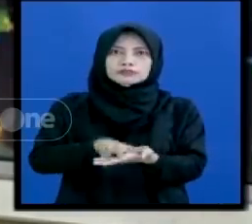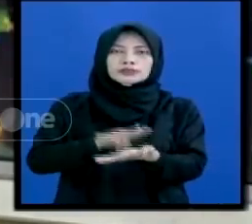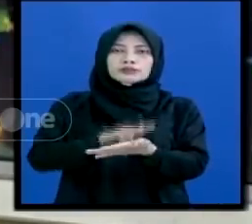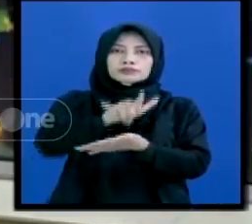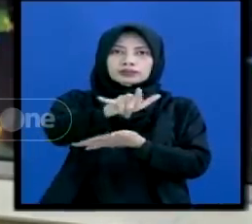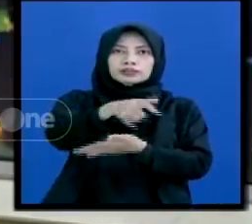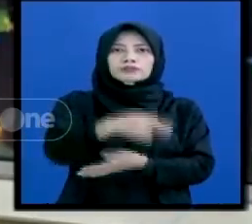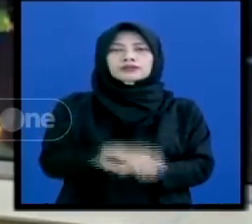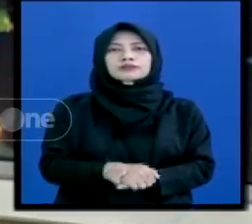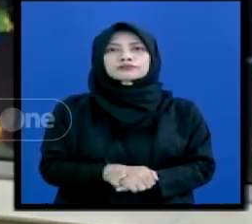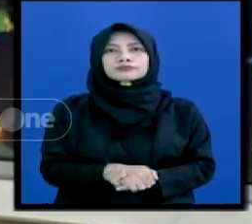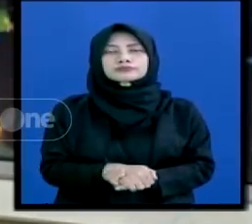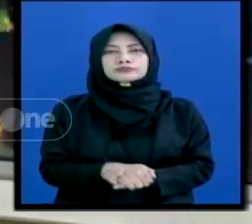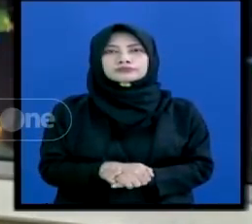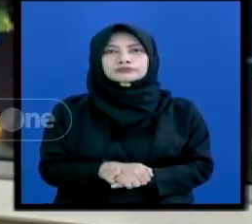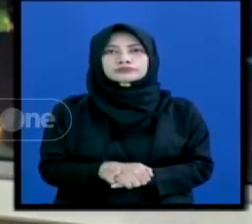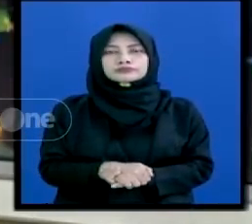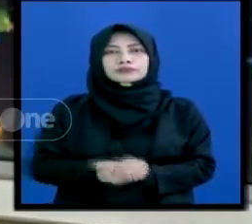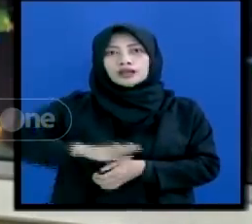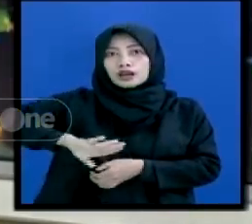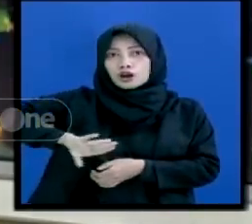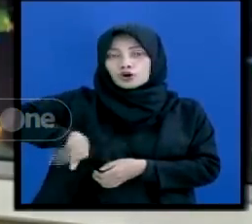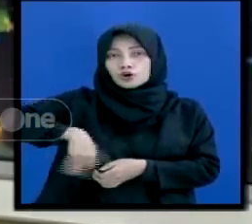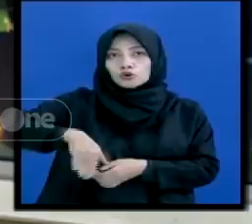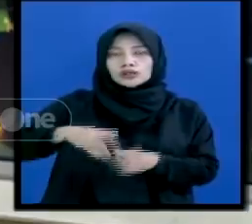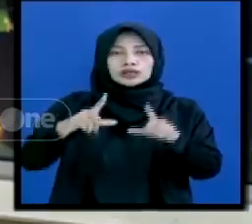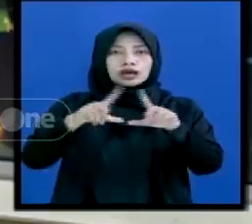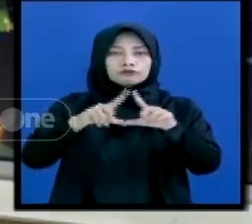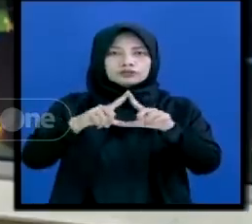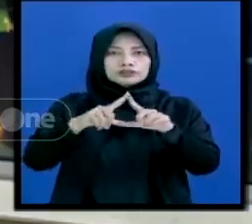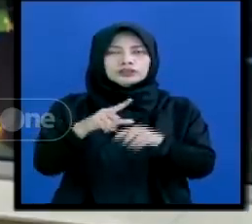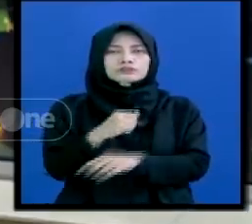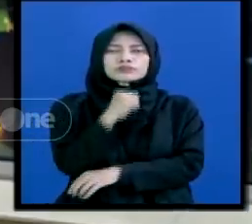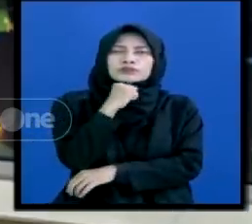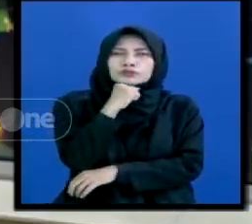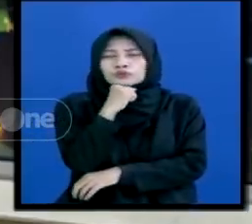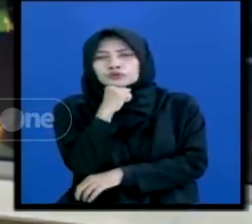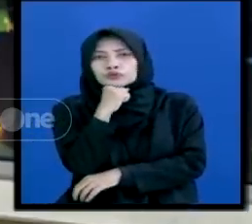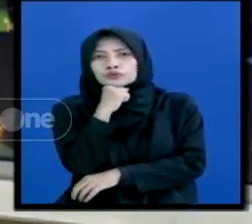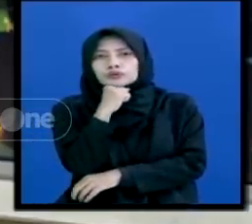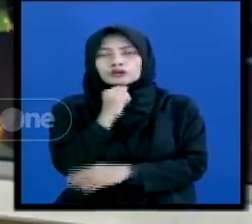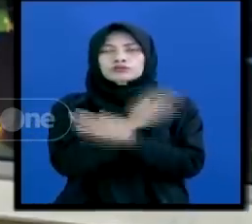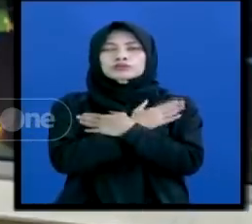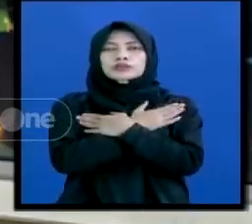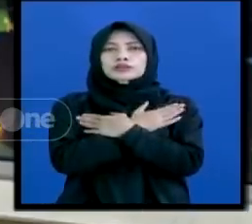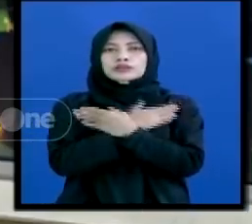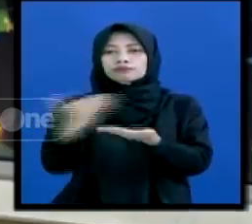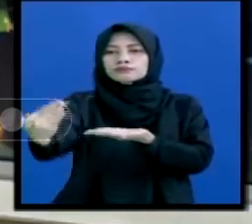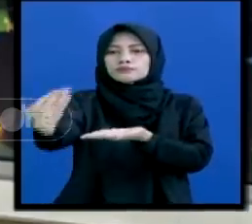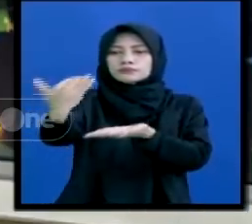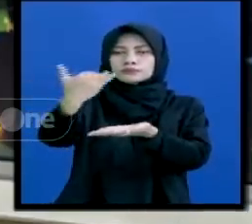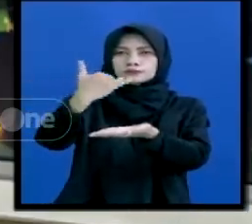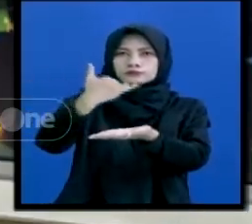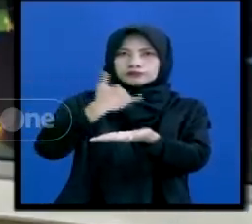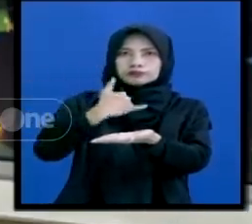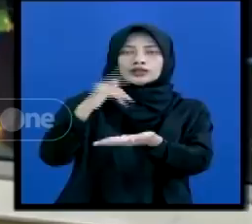Keluarga Afridza Munandar di Tasikmalaya, Jawa Barat hingga kini masih menunggu kedatangan jenazah dari anaknya. Sebelum turun ke lintasan balapan